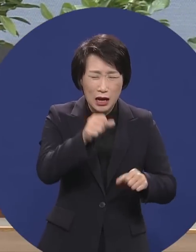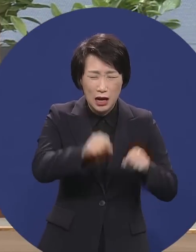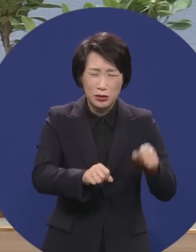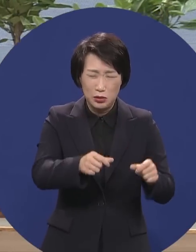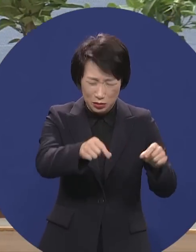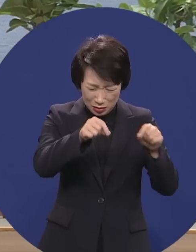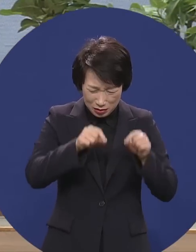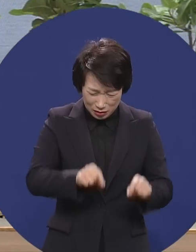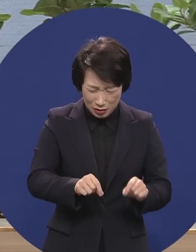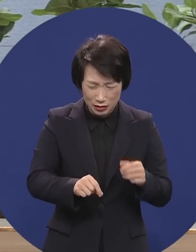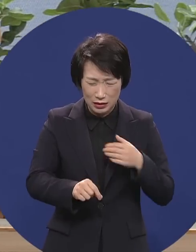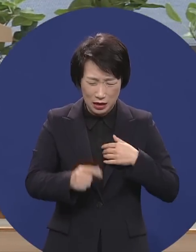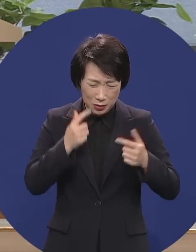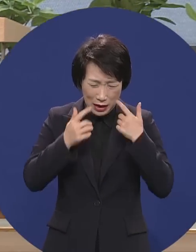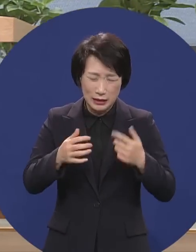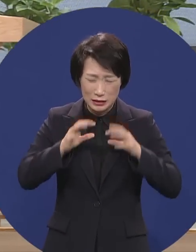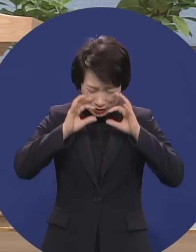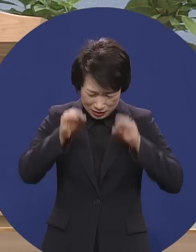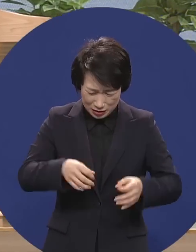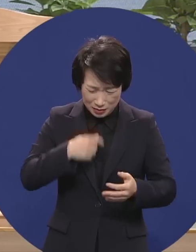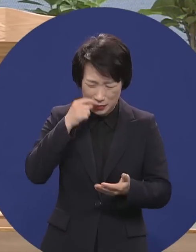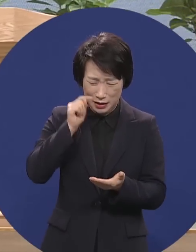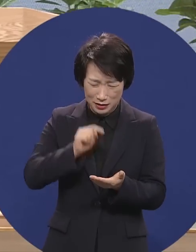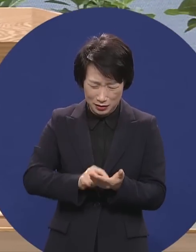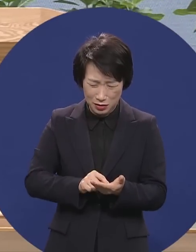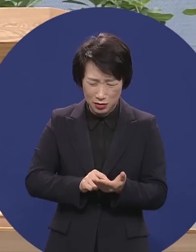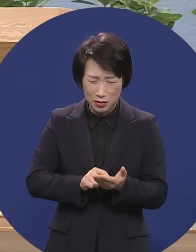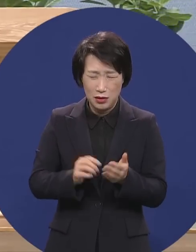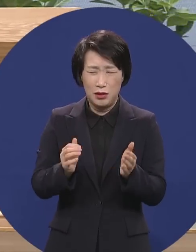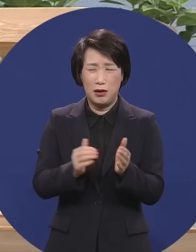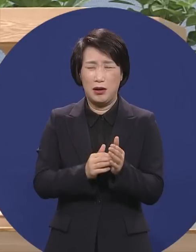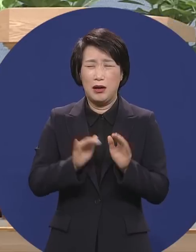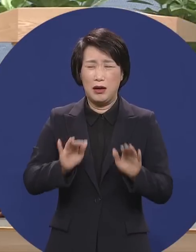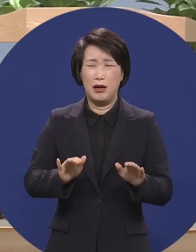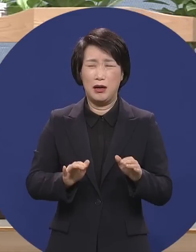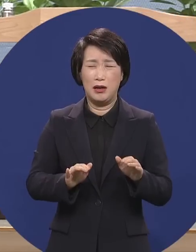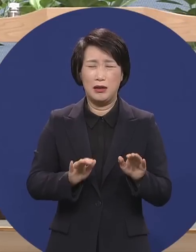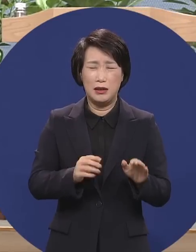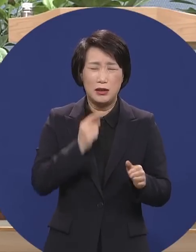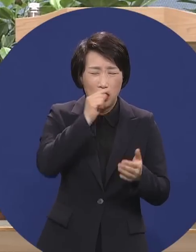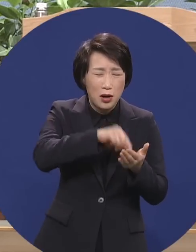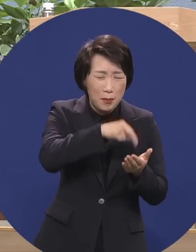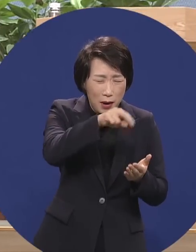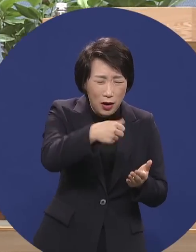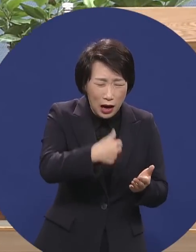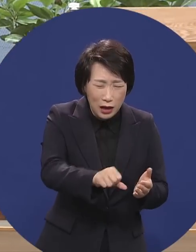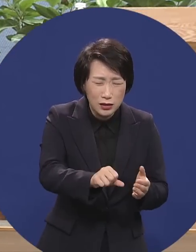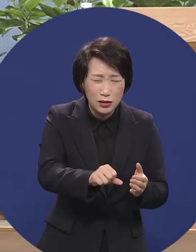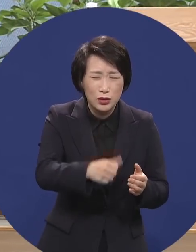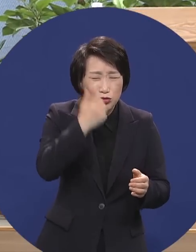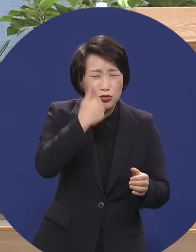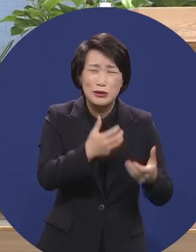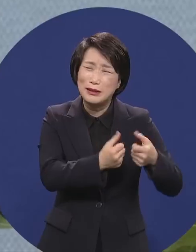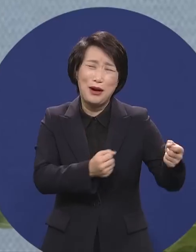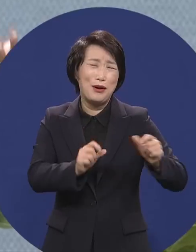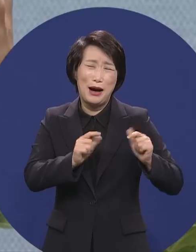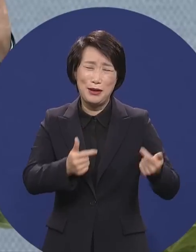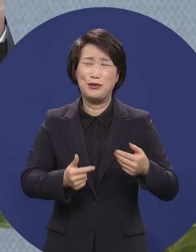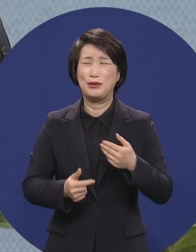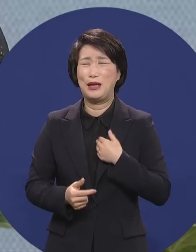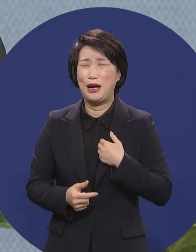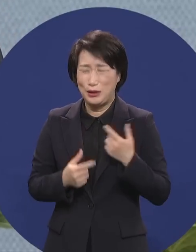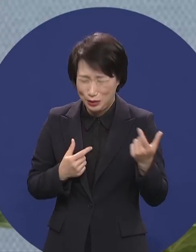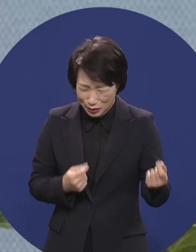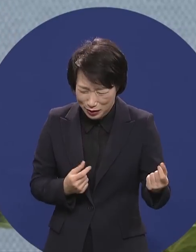행실임이 정확하게 드러났으니, 탕자가 다른 데 있는 것이 아니라 내가